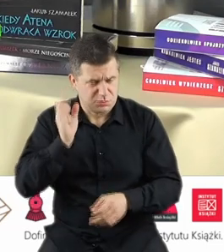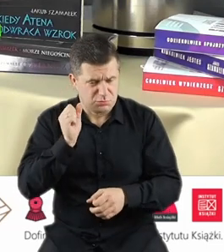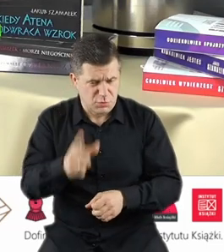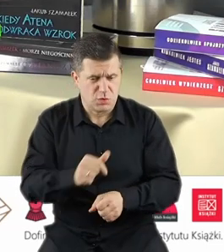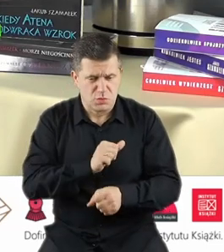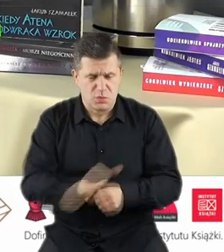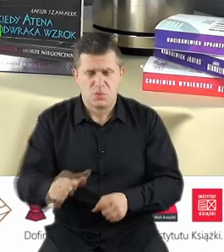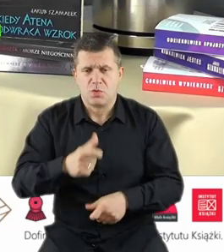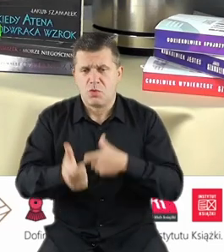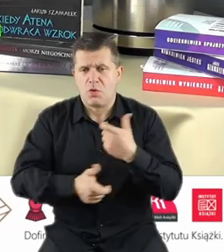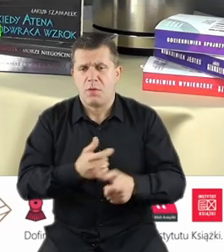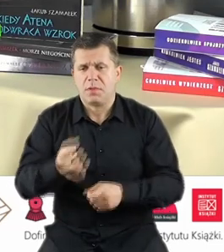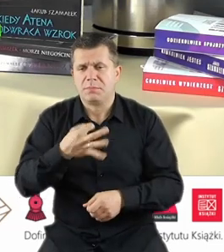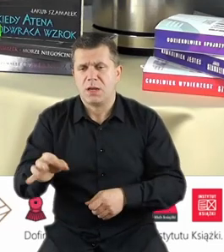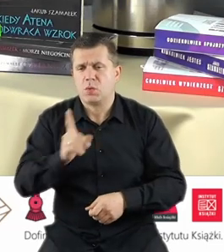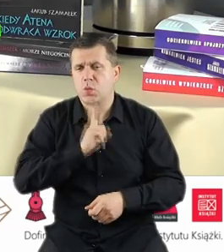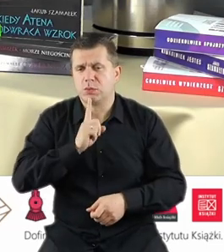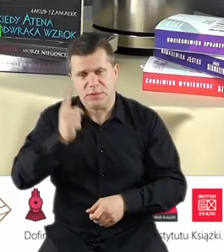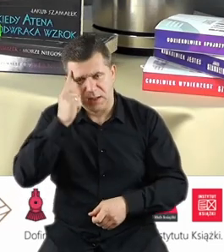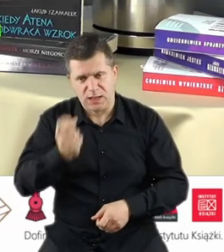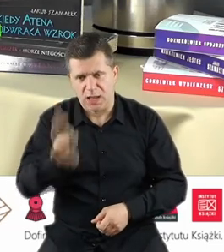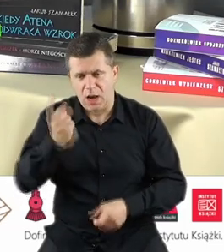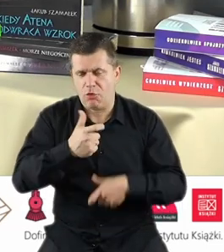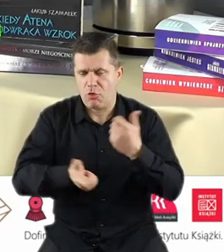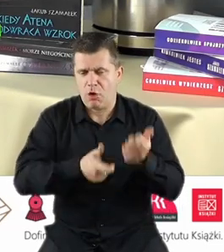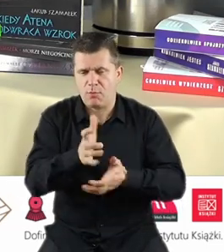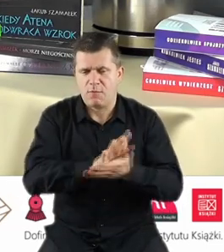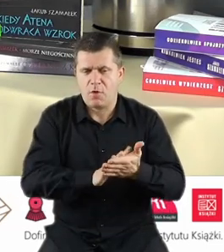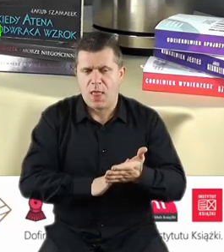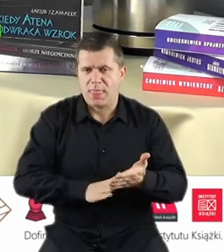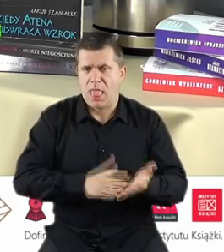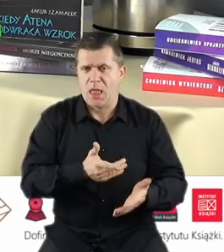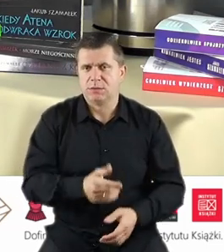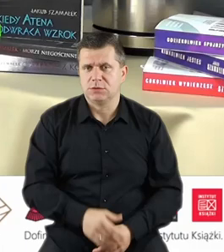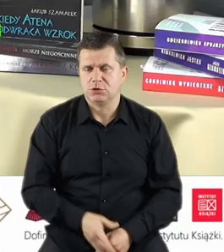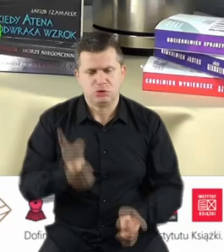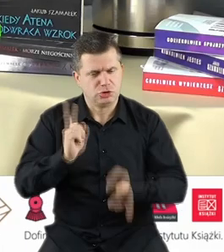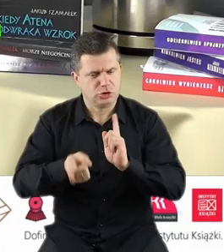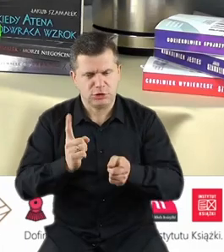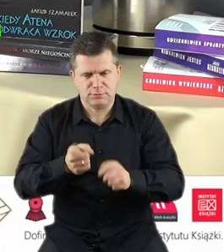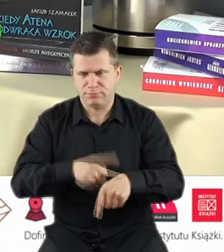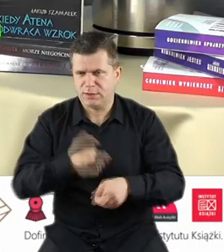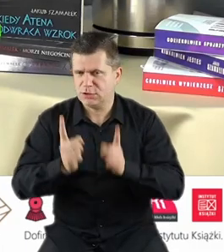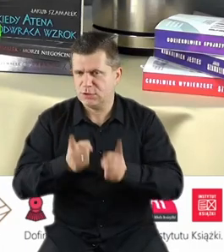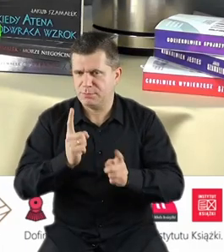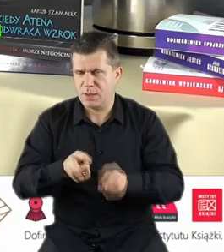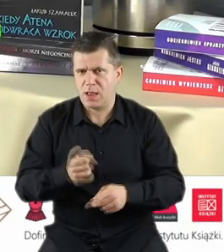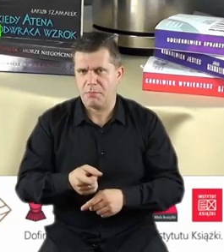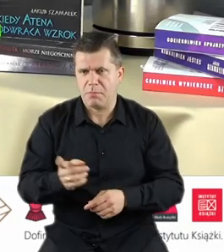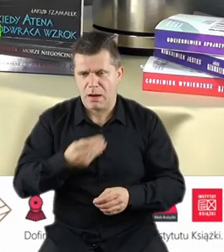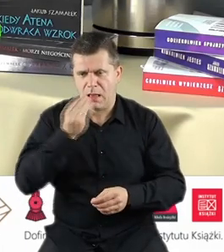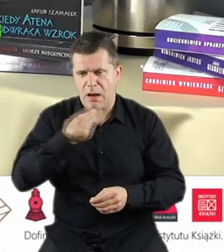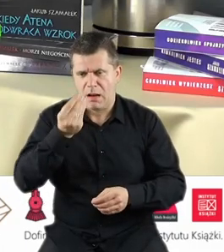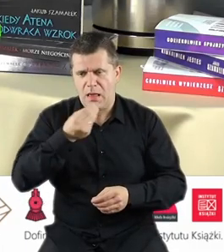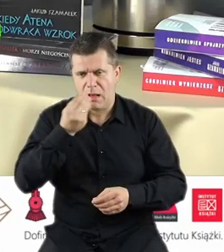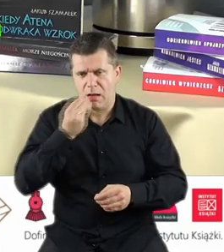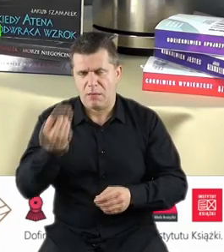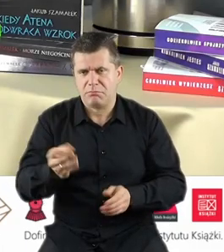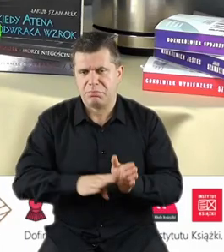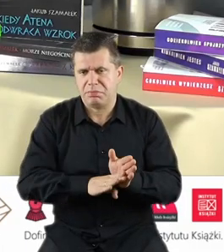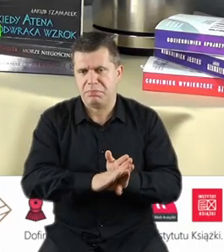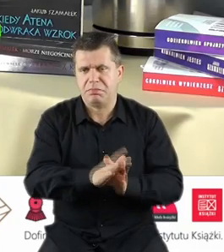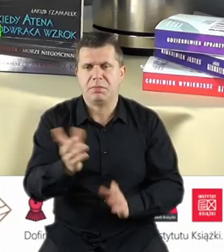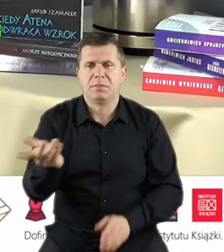I te algorytmy tworzące teksty raczej w szybkim tempie radzą sobie coraz lepiej.